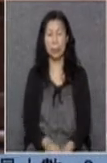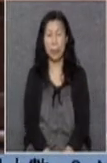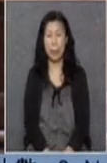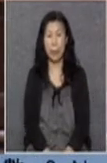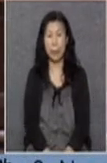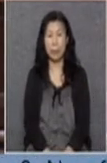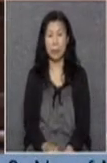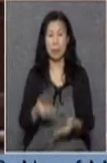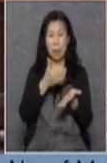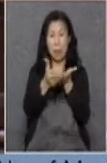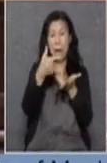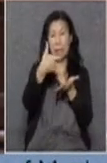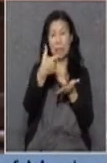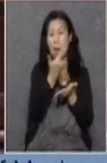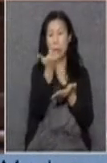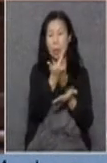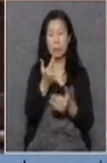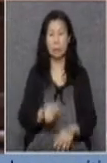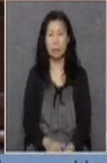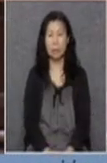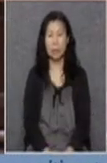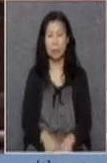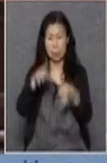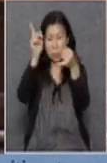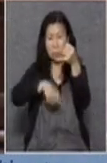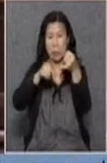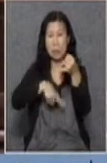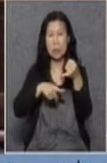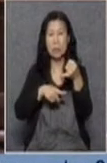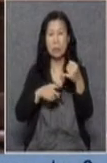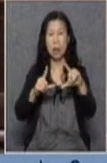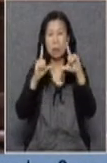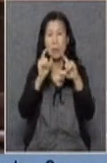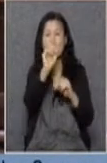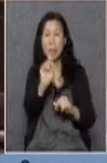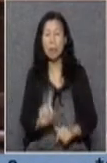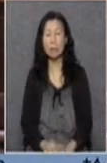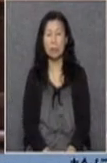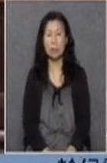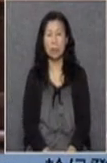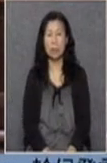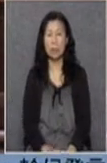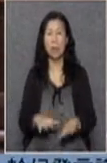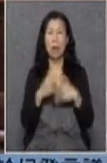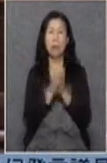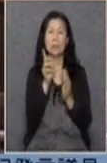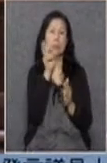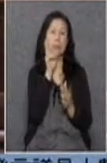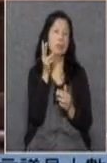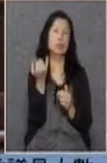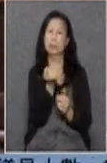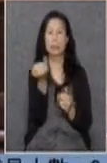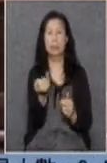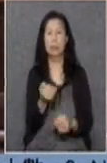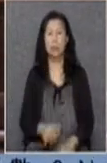給這麼多錢出來，但是呢得不到那個效果呢，的確是乏善足陳。